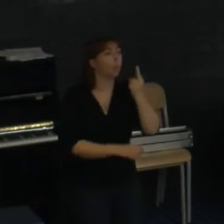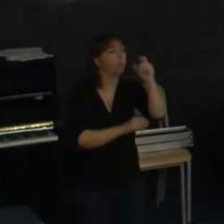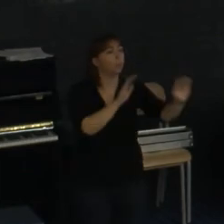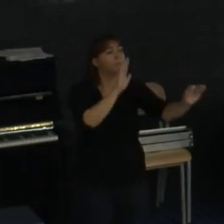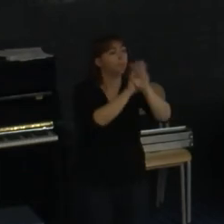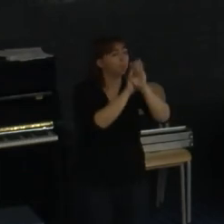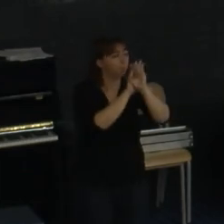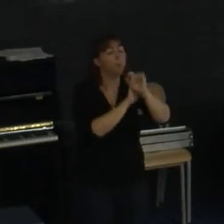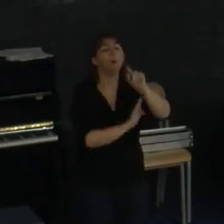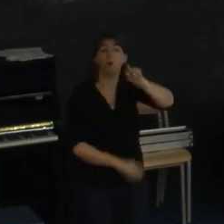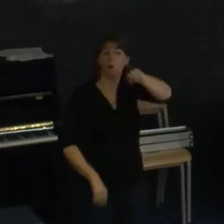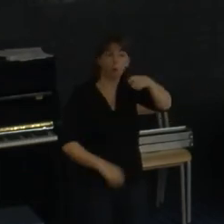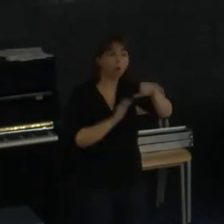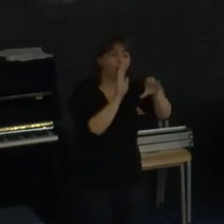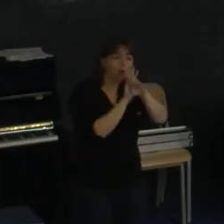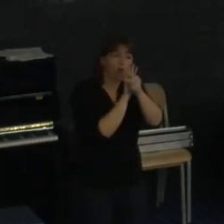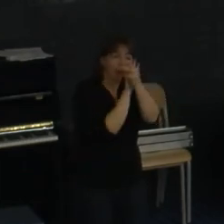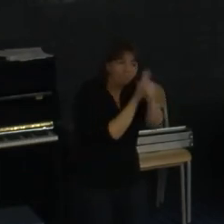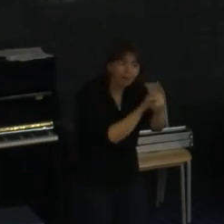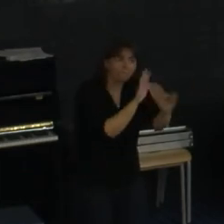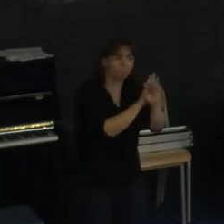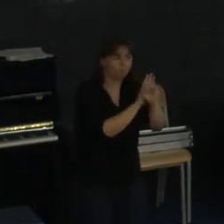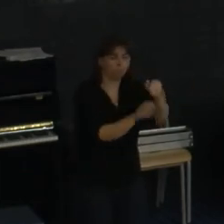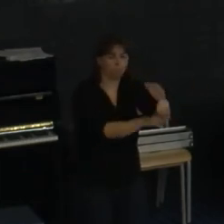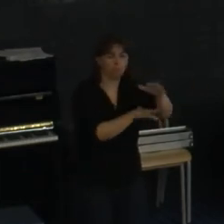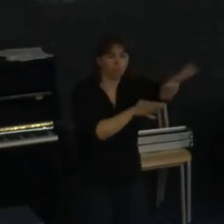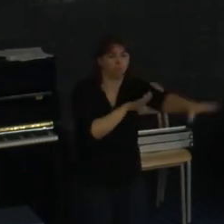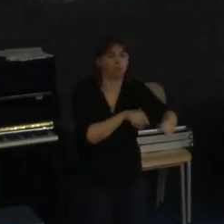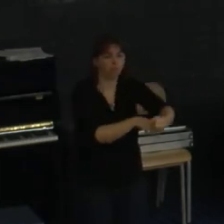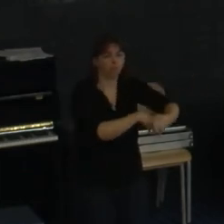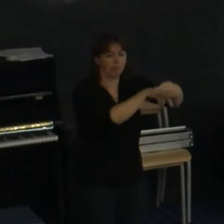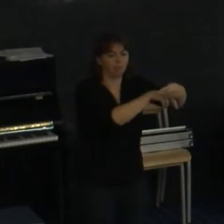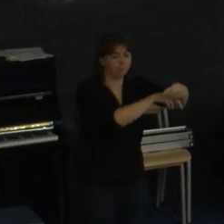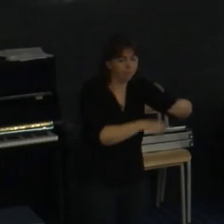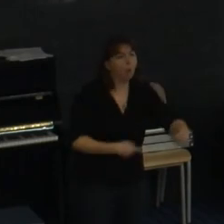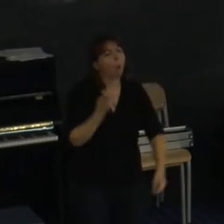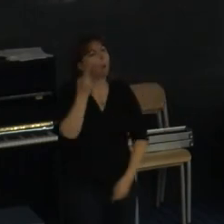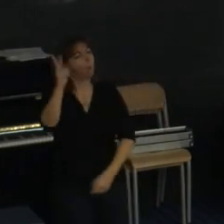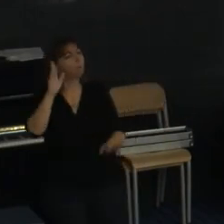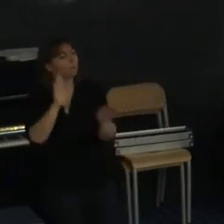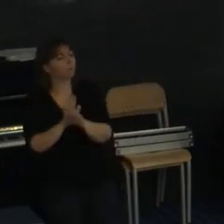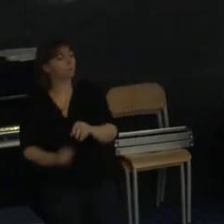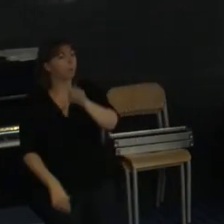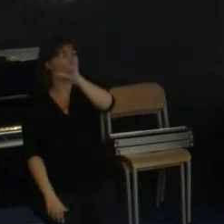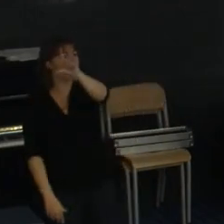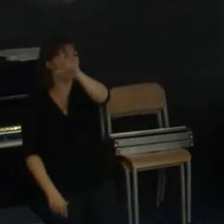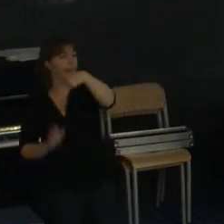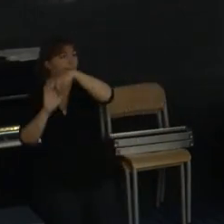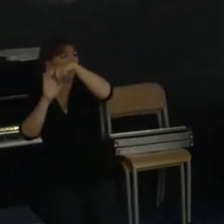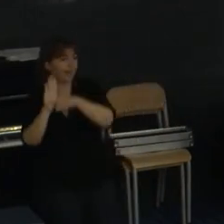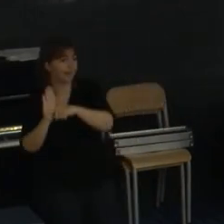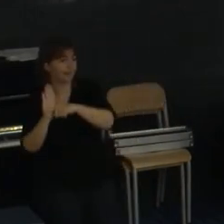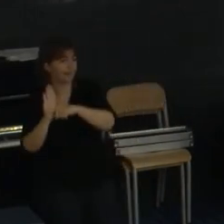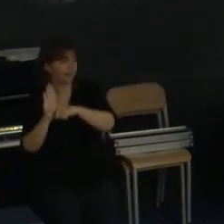que le code de cette fonction-là. Il y a une autre fonctionnalité qui s'appelle le L, qui est pour list, mais lui qui va commencer